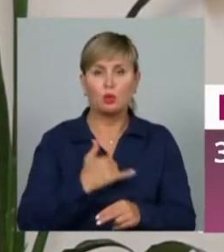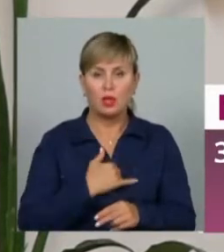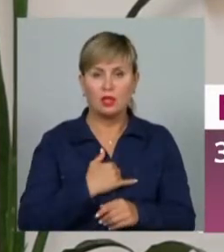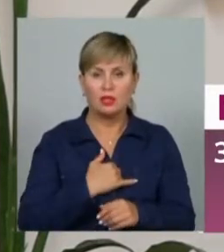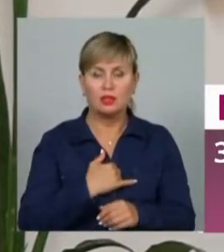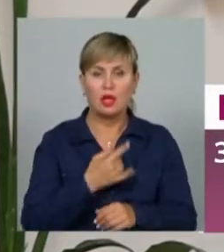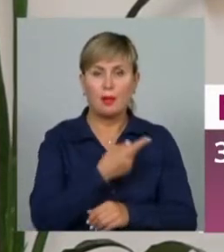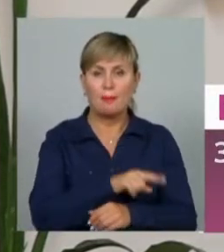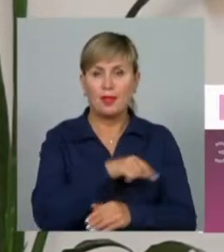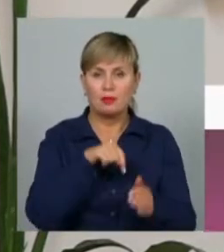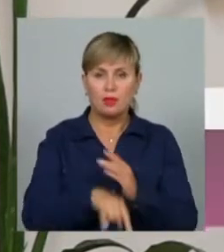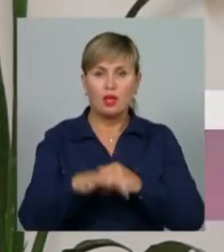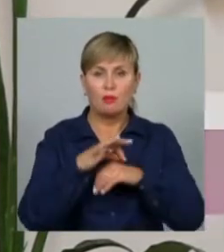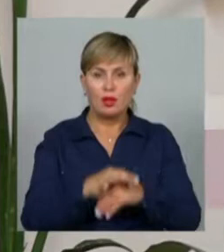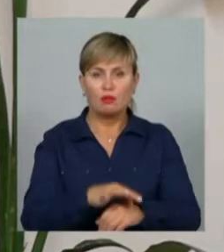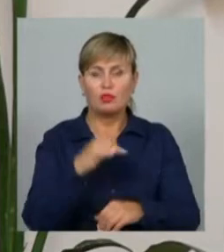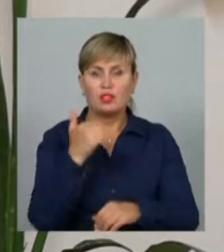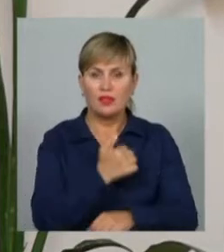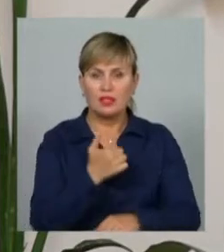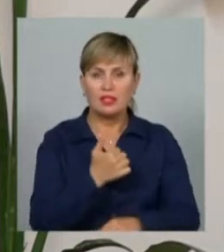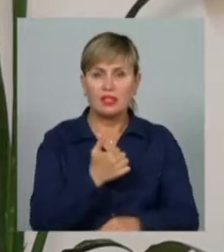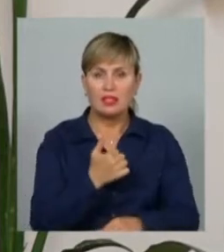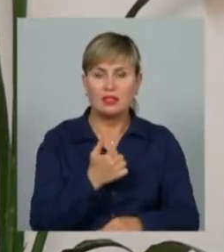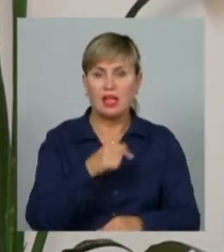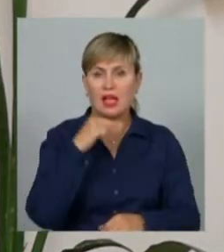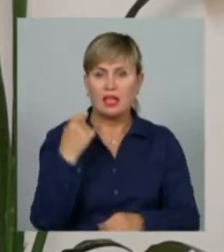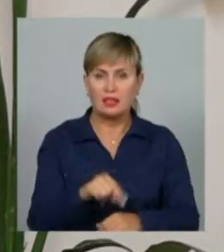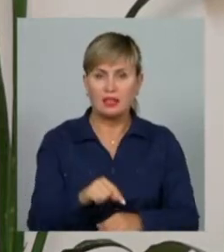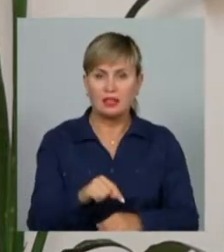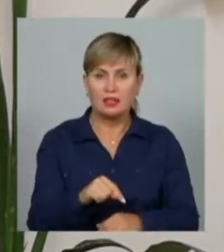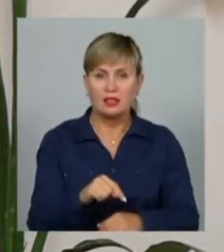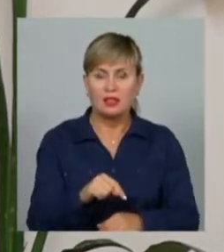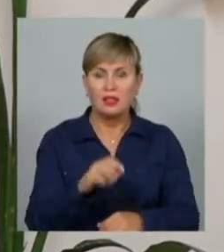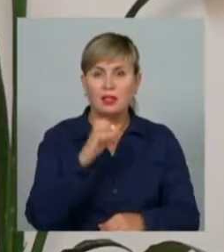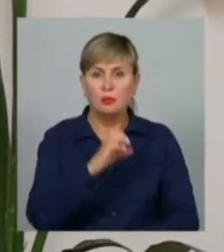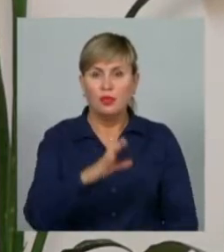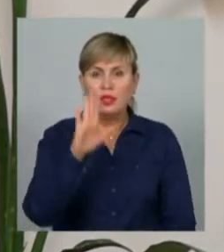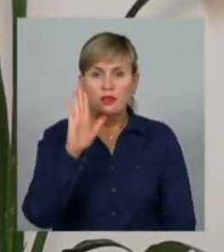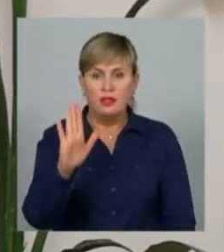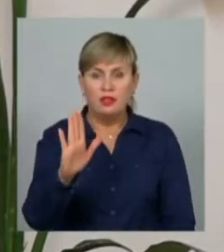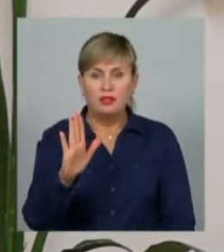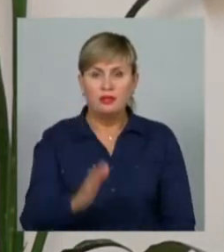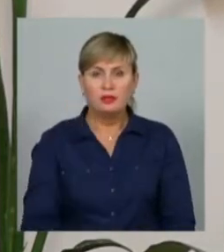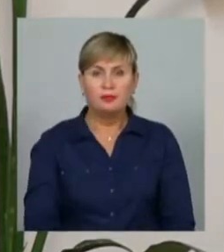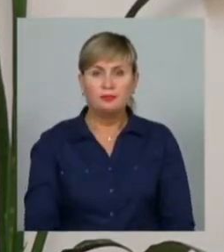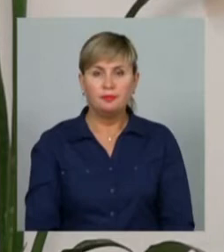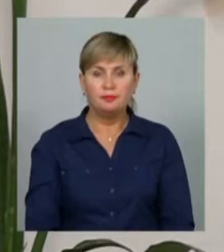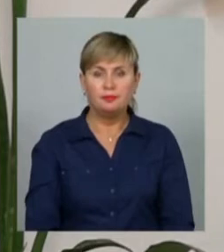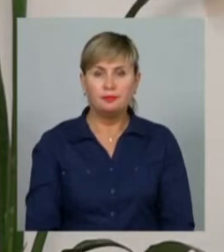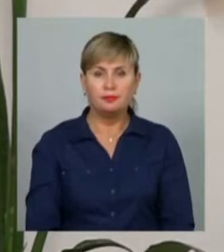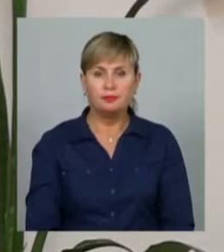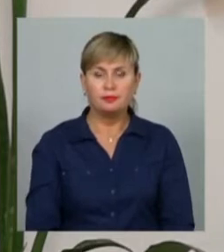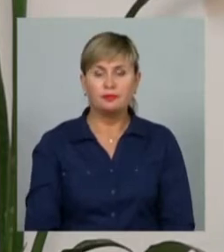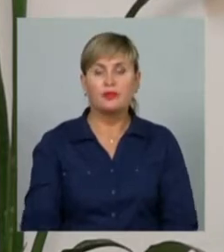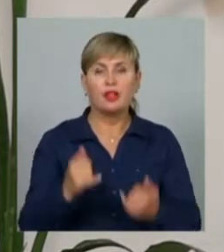в медпункте проводится вакцинация российской вакцины «Спутник Ви». На данный момент